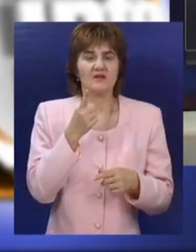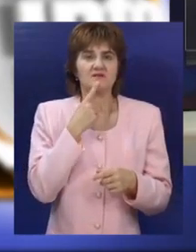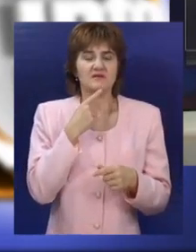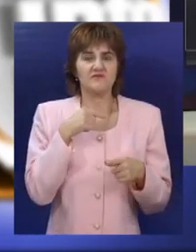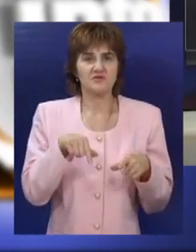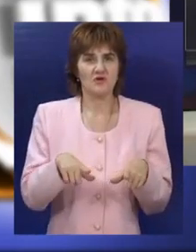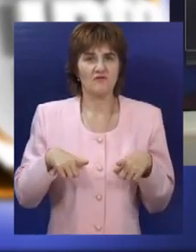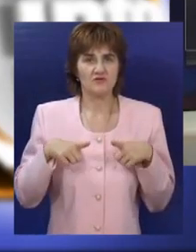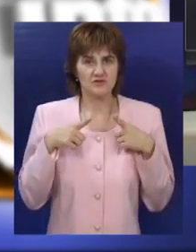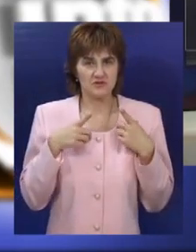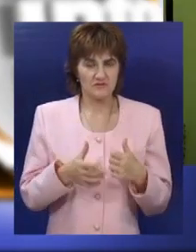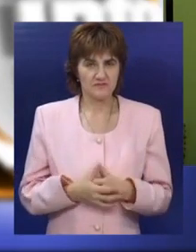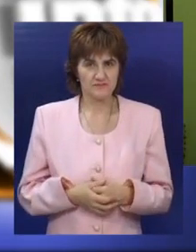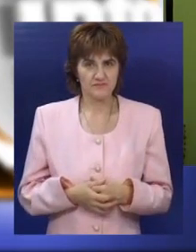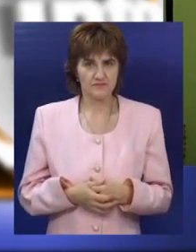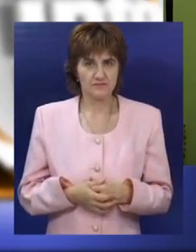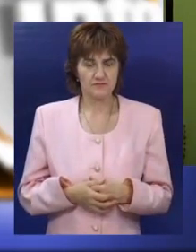življenja.